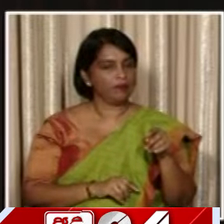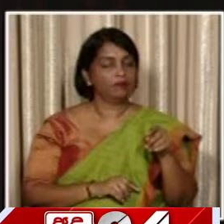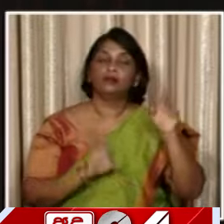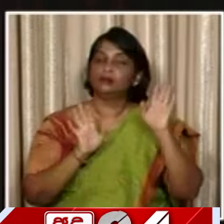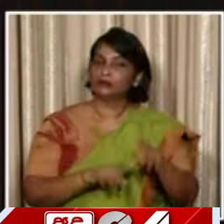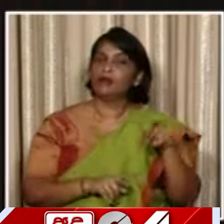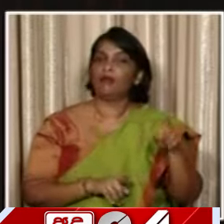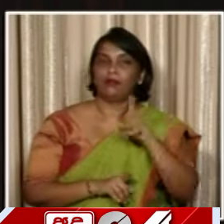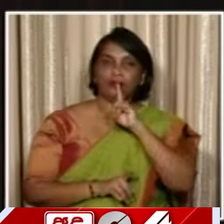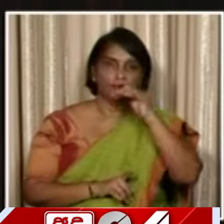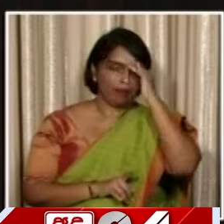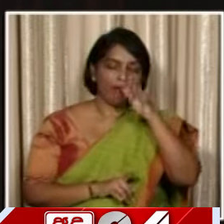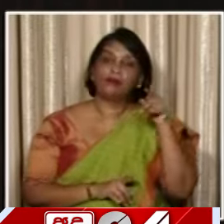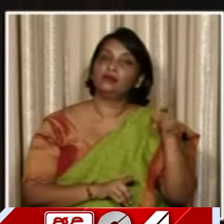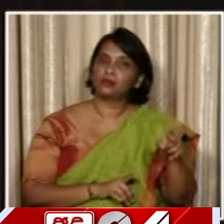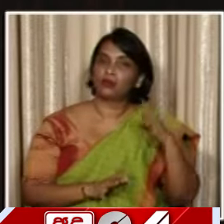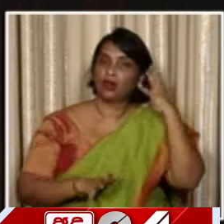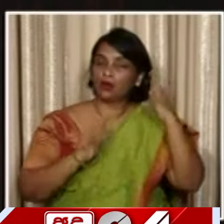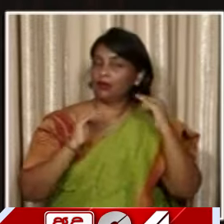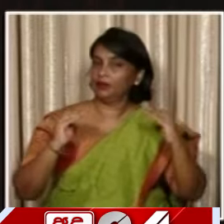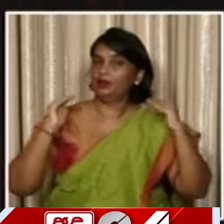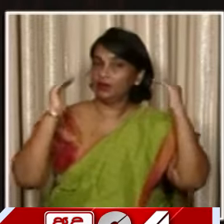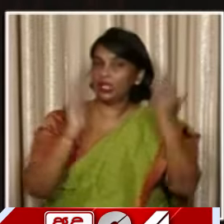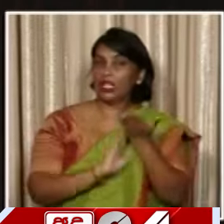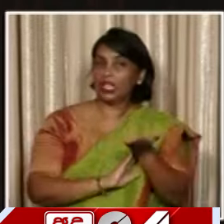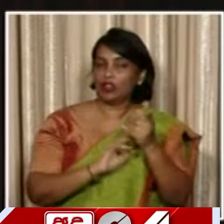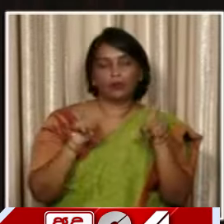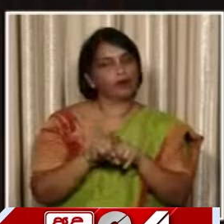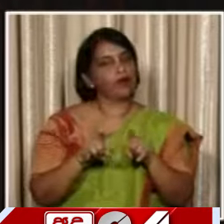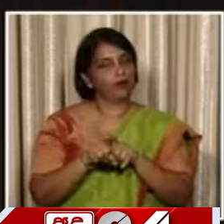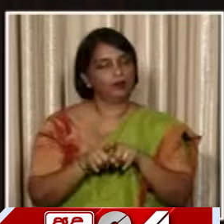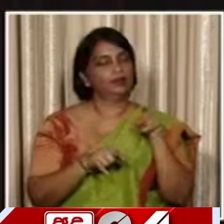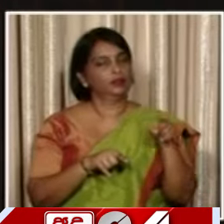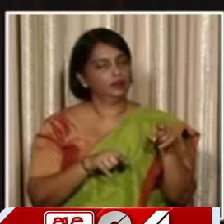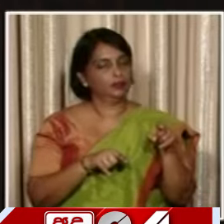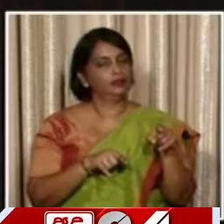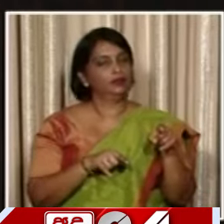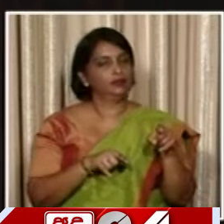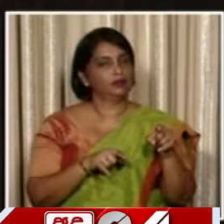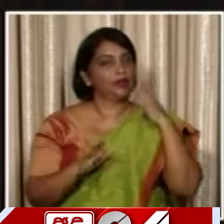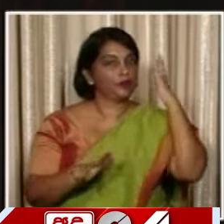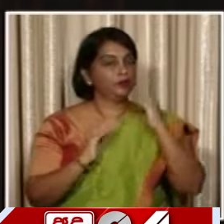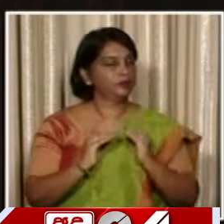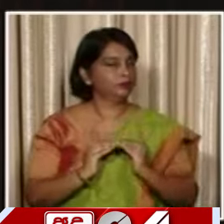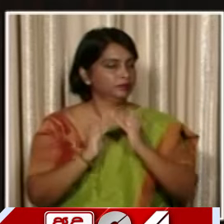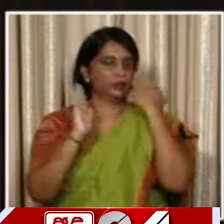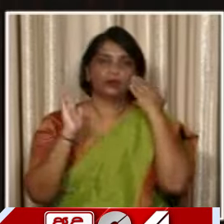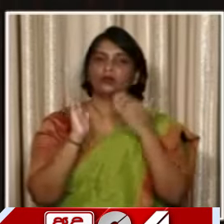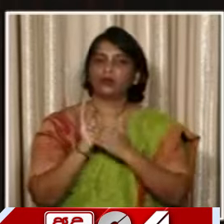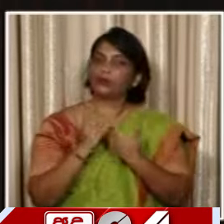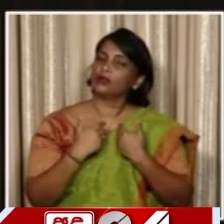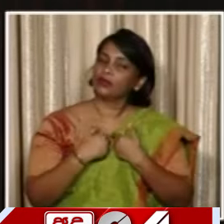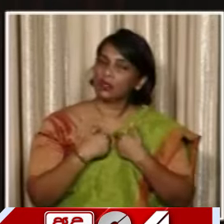හැබැයි කතානායකතුමනි ඒ ගෝලීය ඉහළ ඉල්ලුම අනුව ඒ ගෝලීය ප්‍රවණතාවයන් අනුව